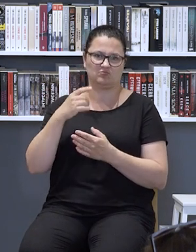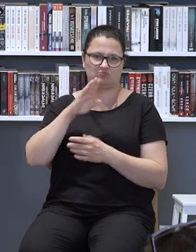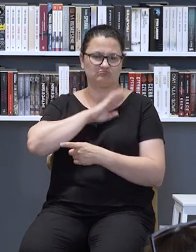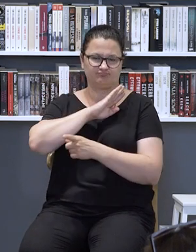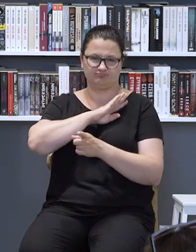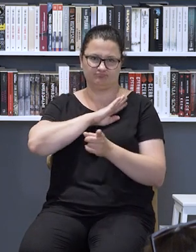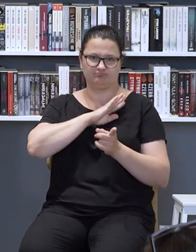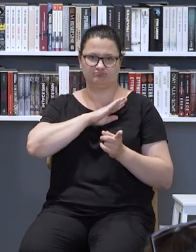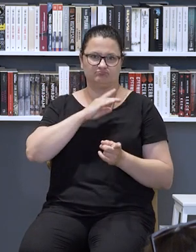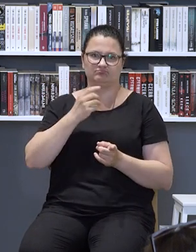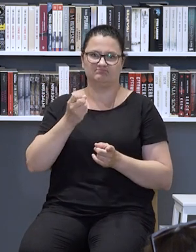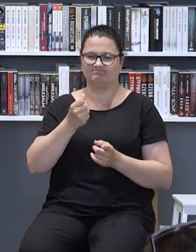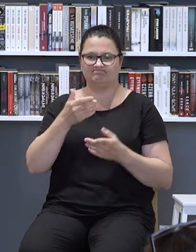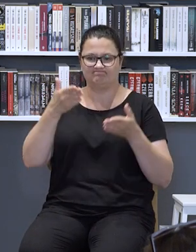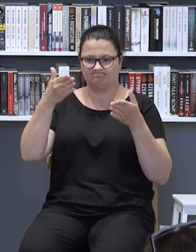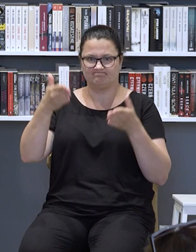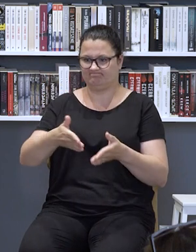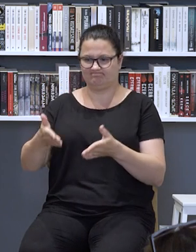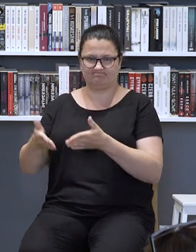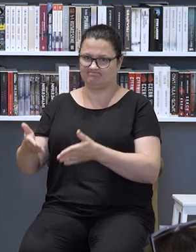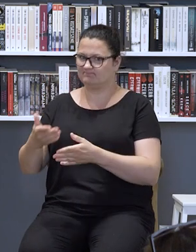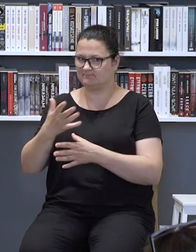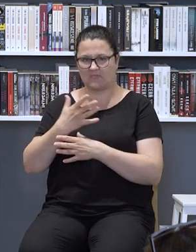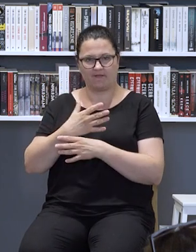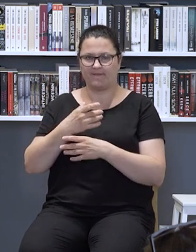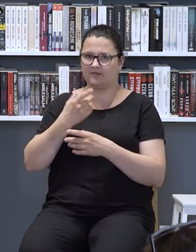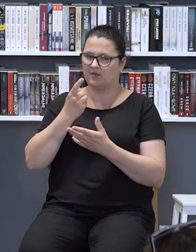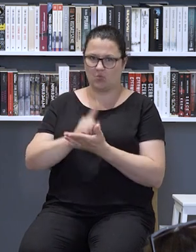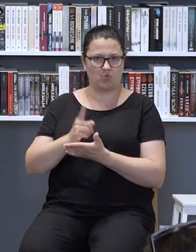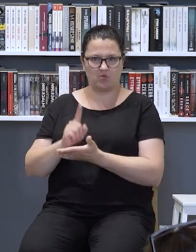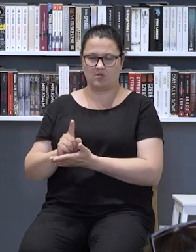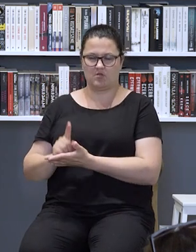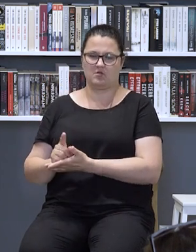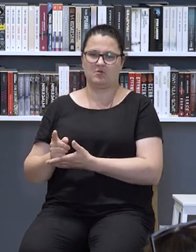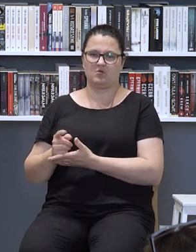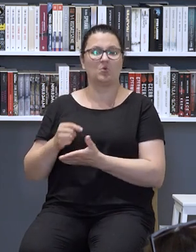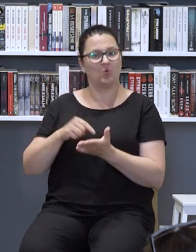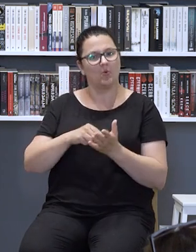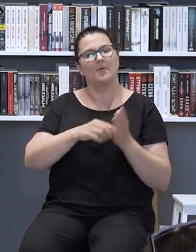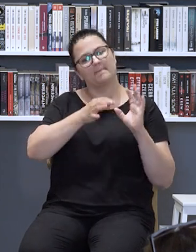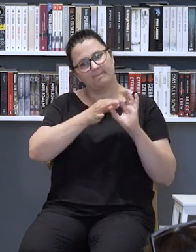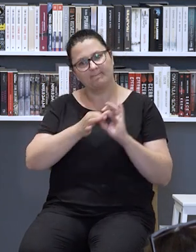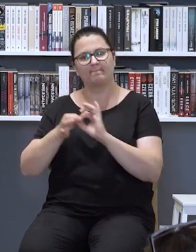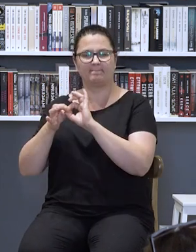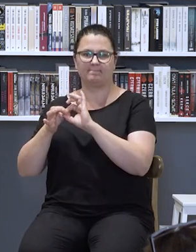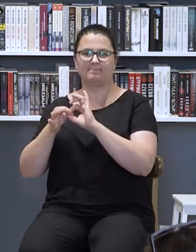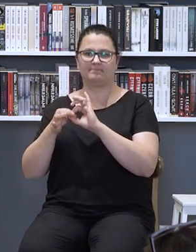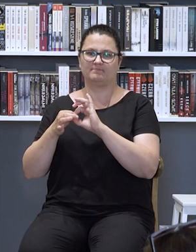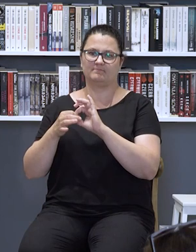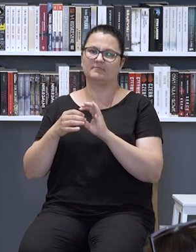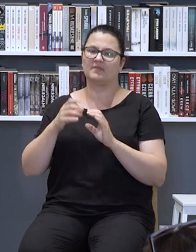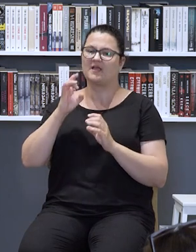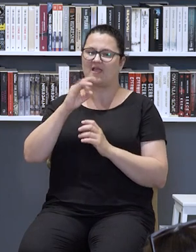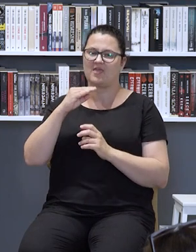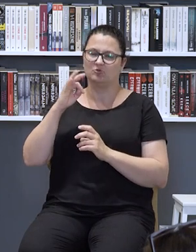ich jak pogrzebać. Więc to z kolei odsyła nas metaforycznie do tego, co się działo w